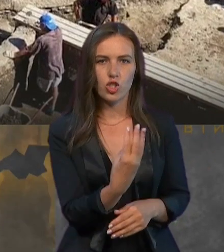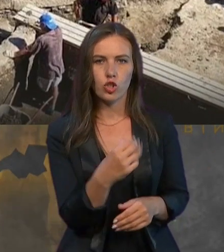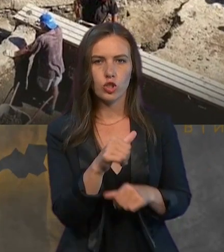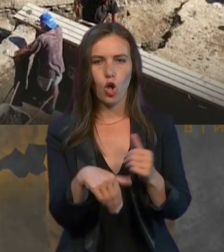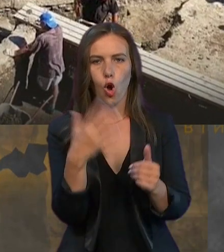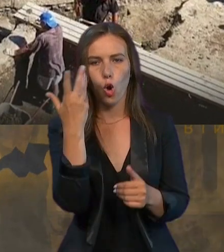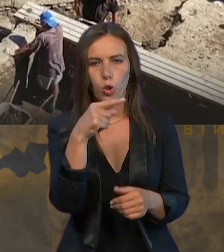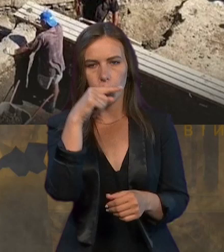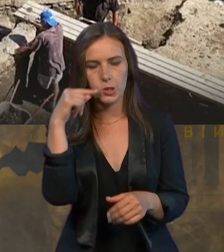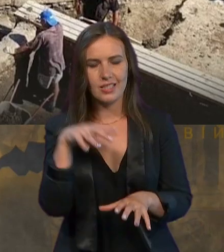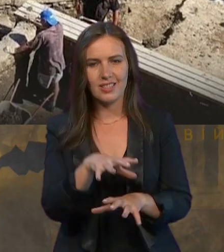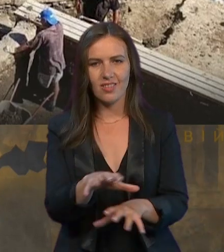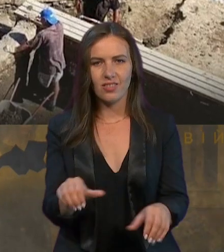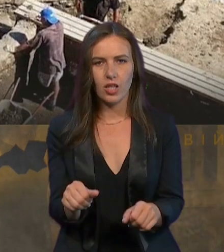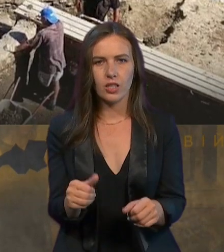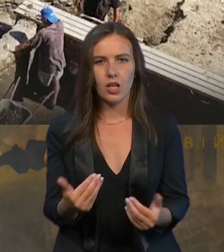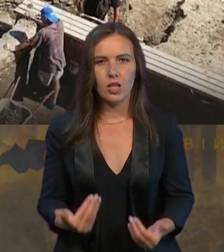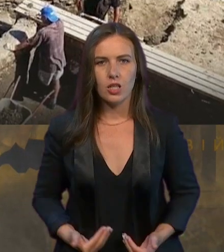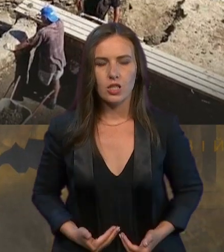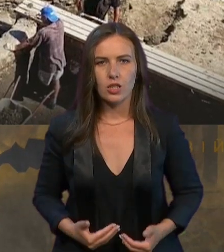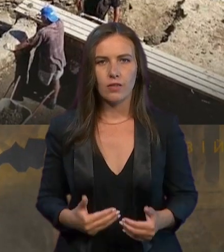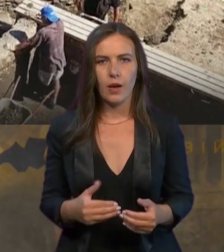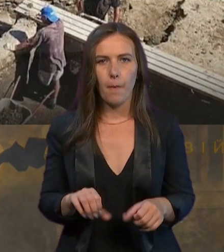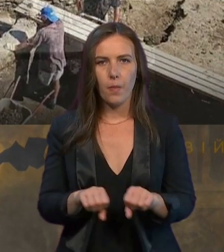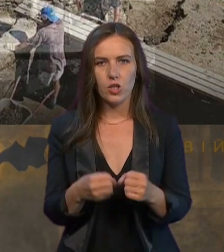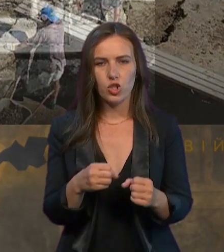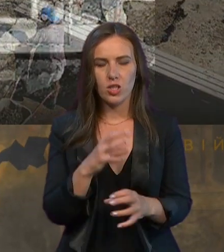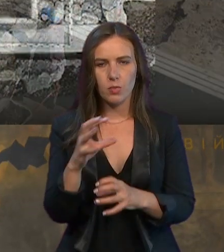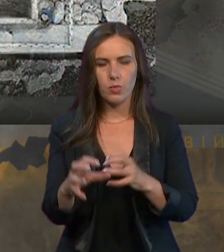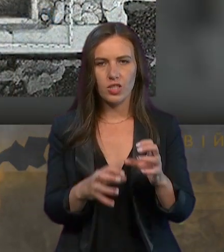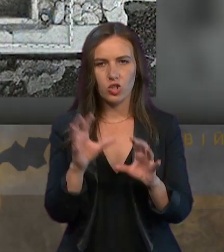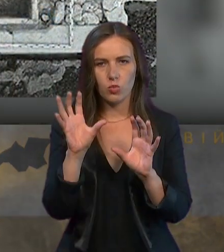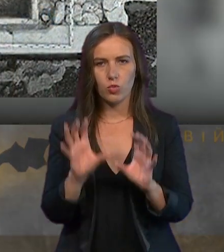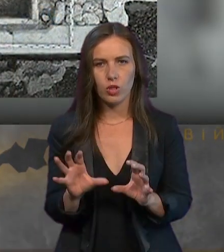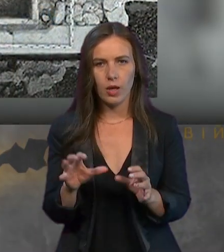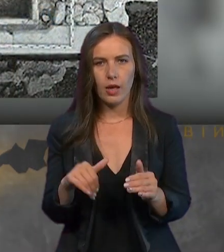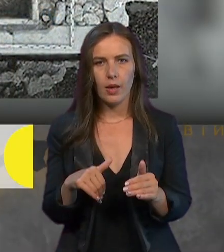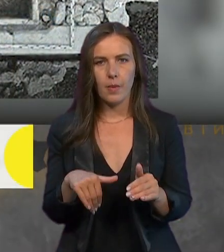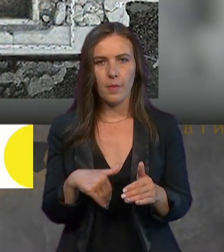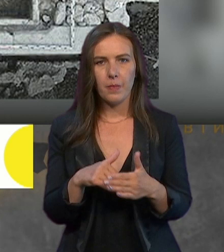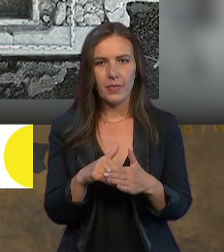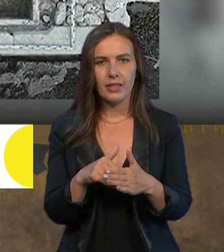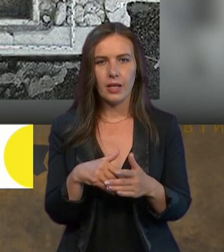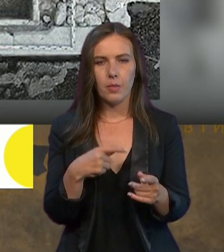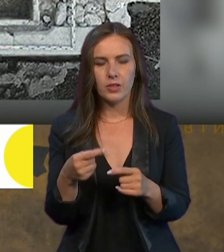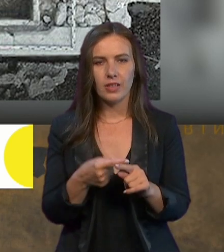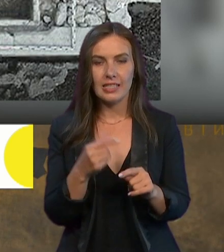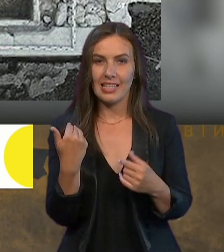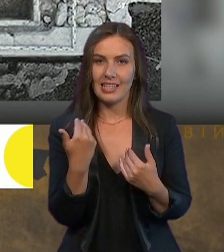російська влада доживе собі власних порушень міжнародних конвенцій і під приводом того, що це нібито їхня